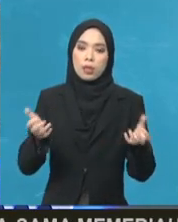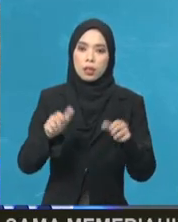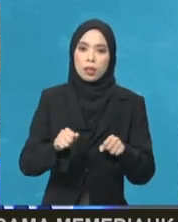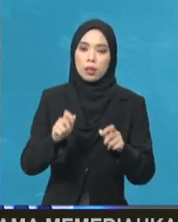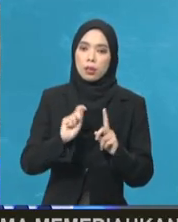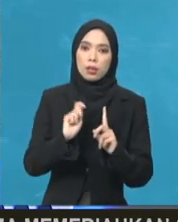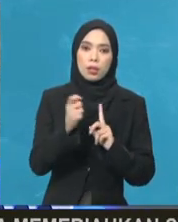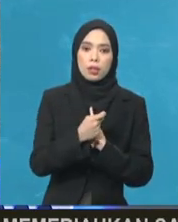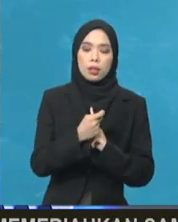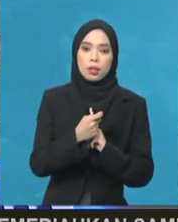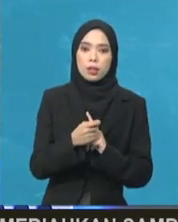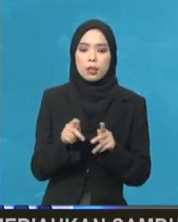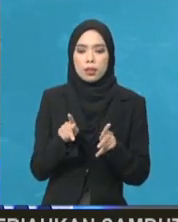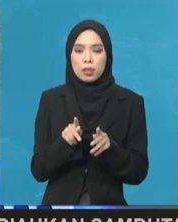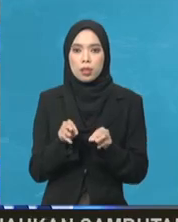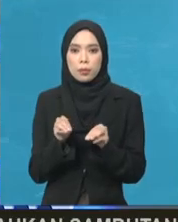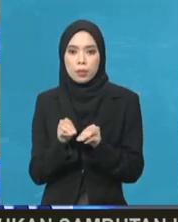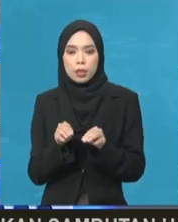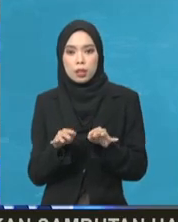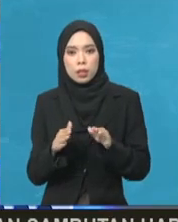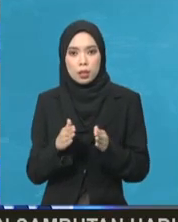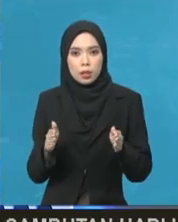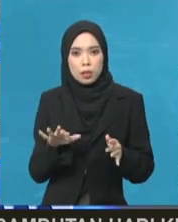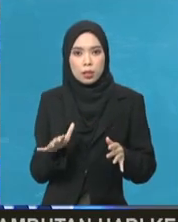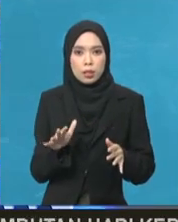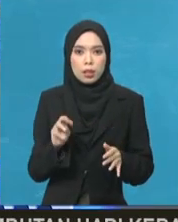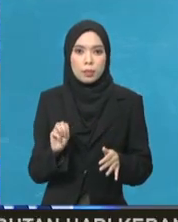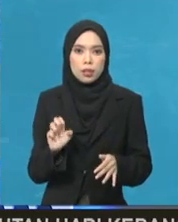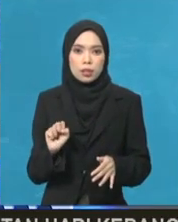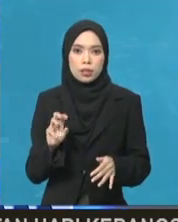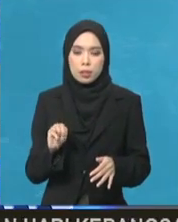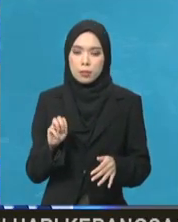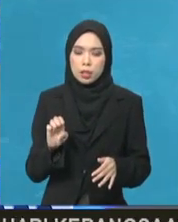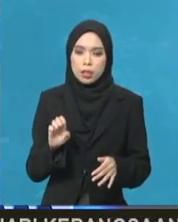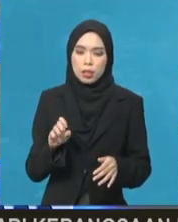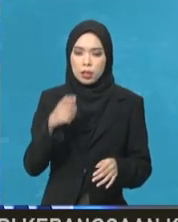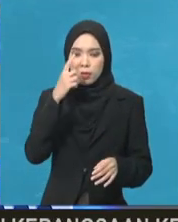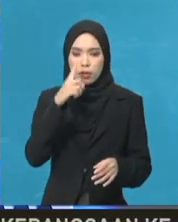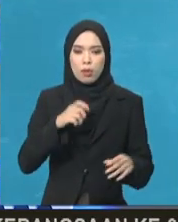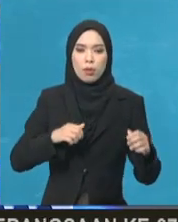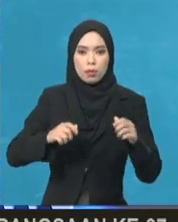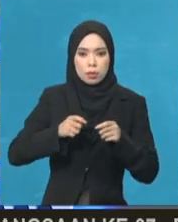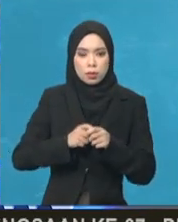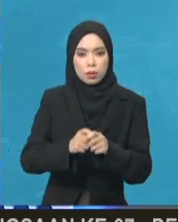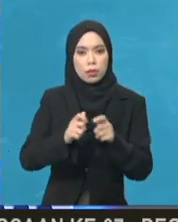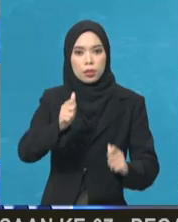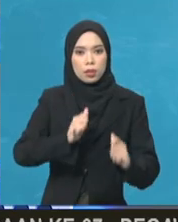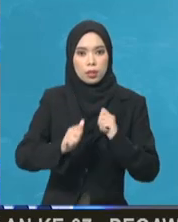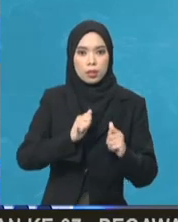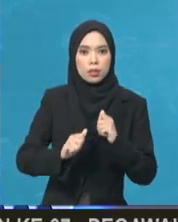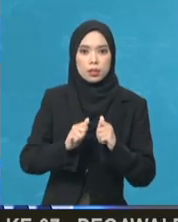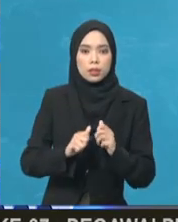sederhana msni agar terus aktif dalam industri makanan dan minuman bravian festival anjuran